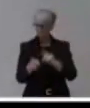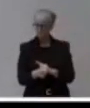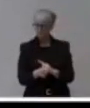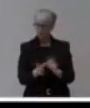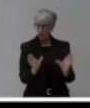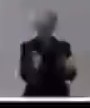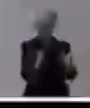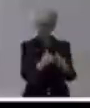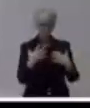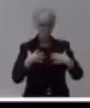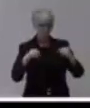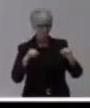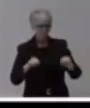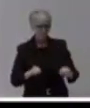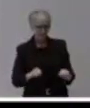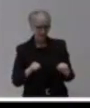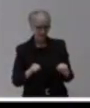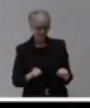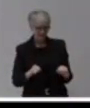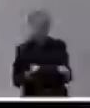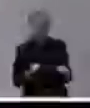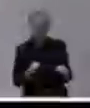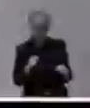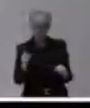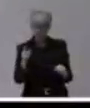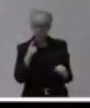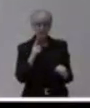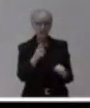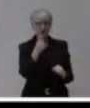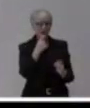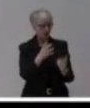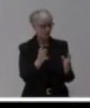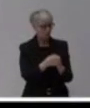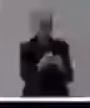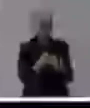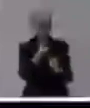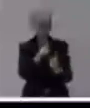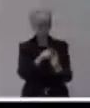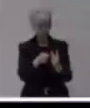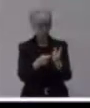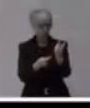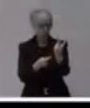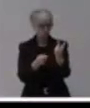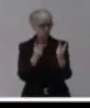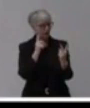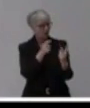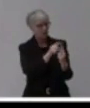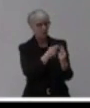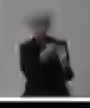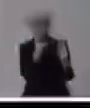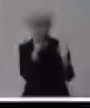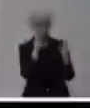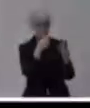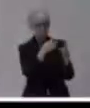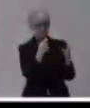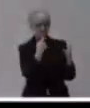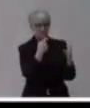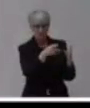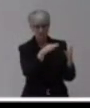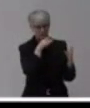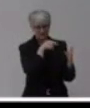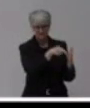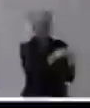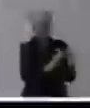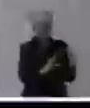Il gruppo benessere è una delle due attività di gruppo che si rivolte direttamente agli